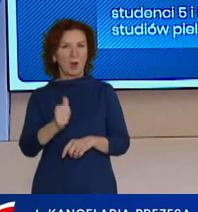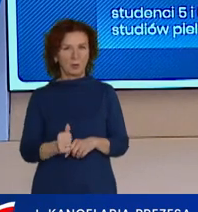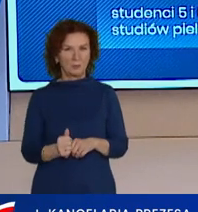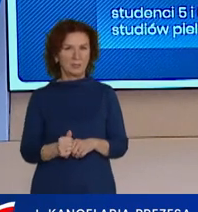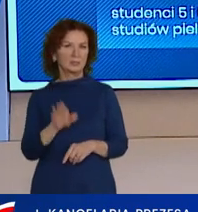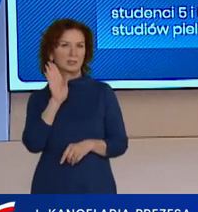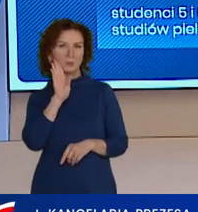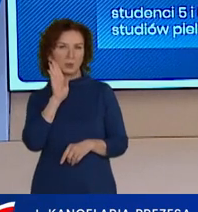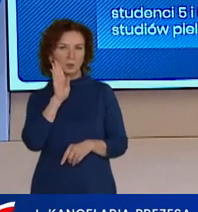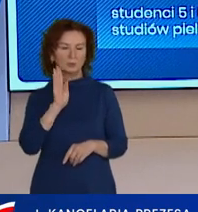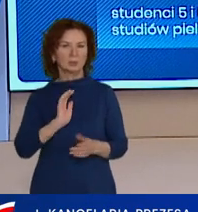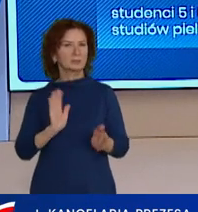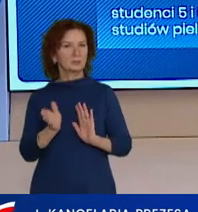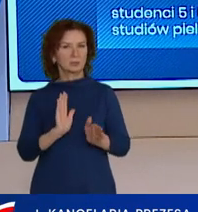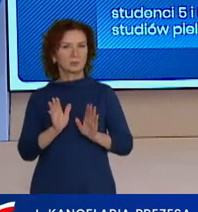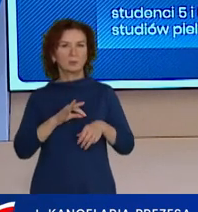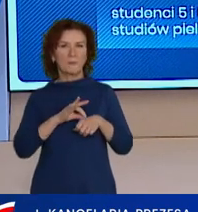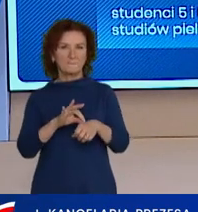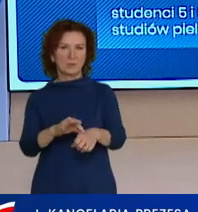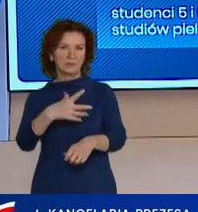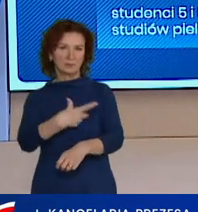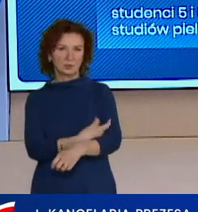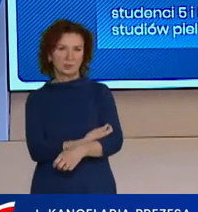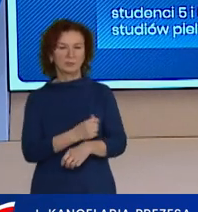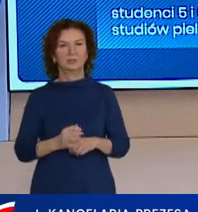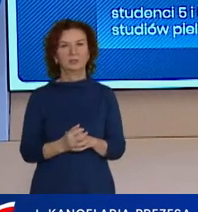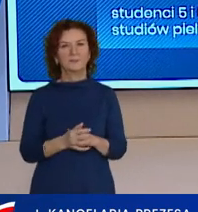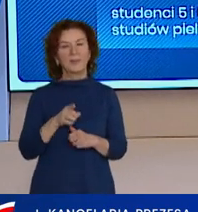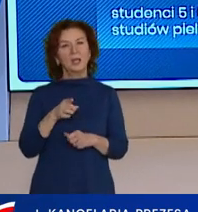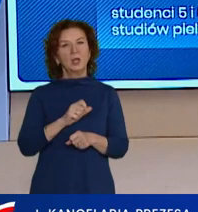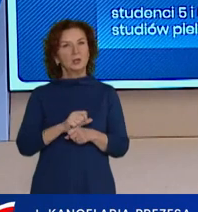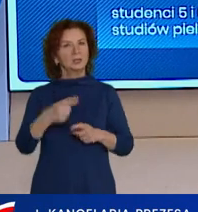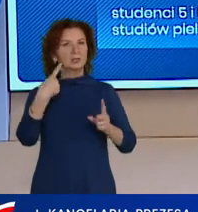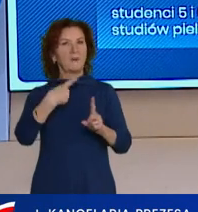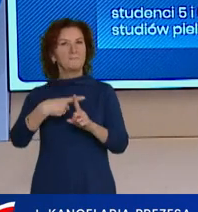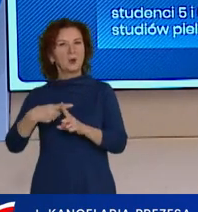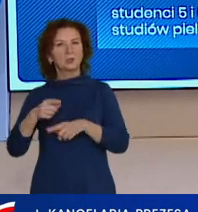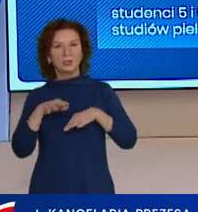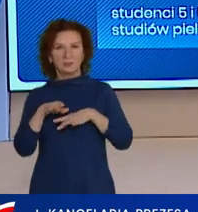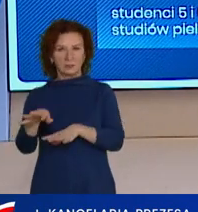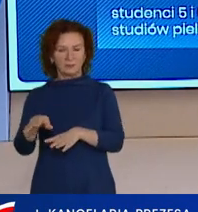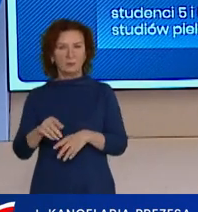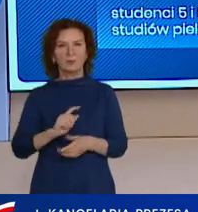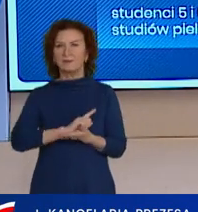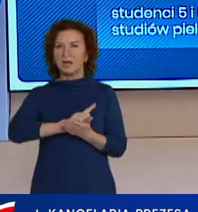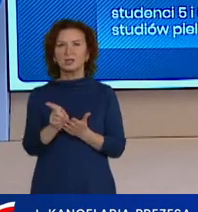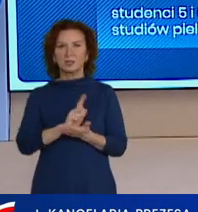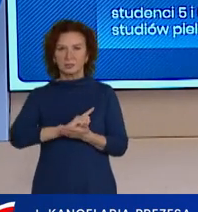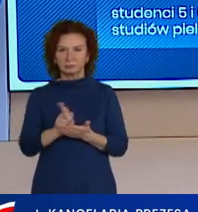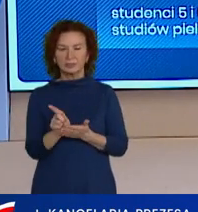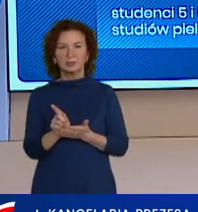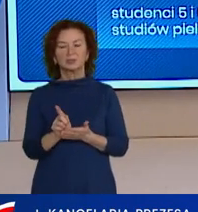taki sposób prowadzą szczepienia. Ma to właśnie pozytywny wpływ na ich tempo